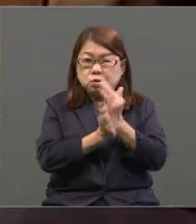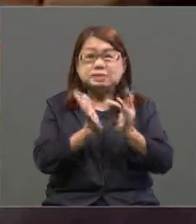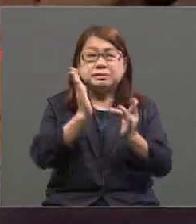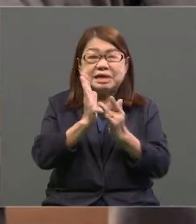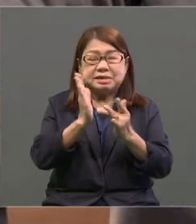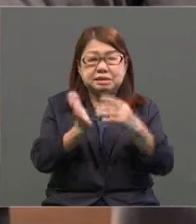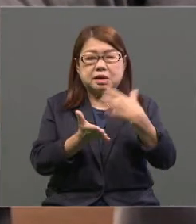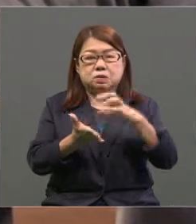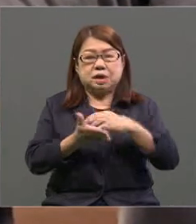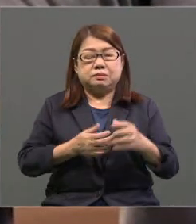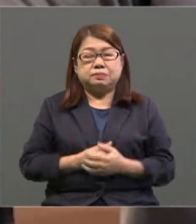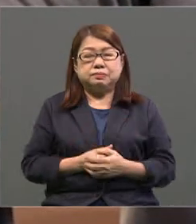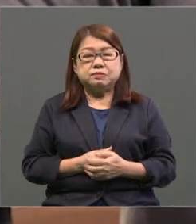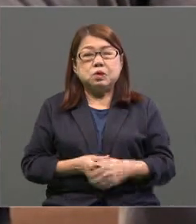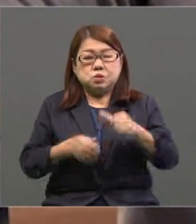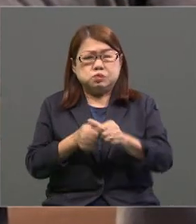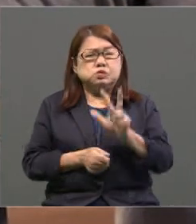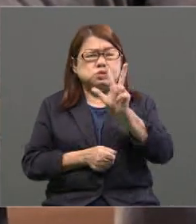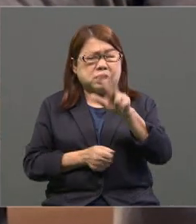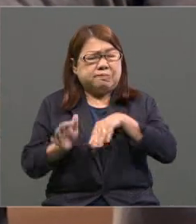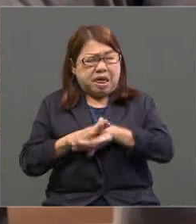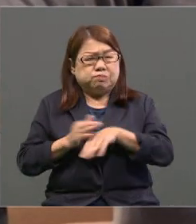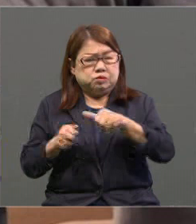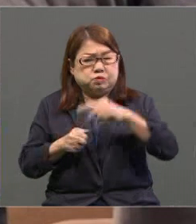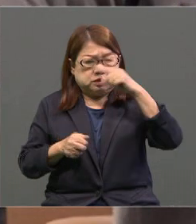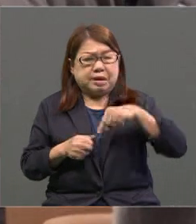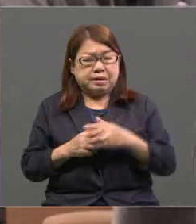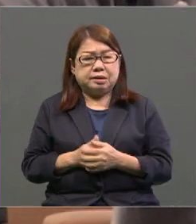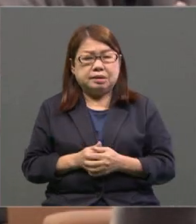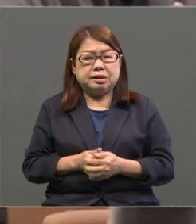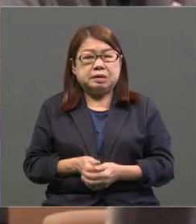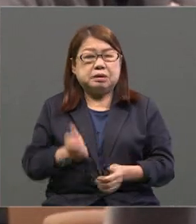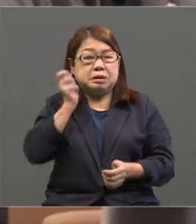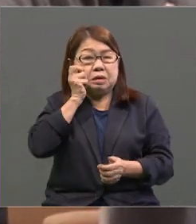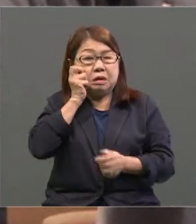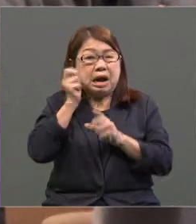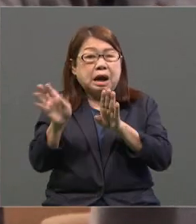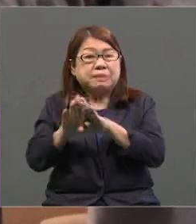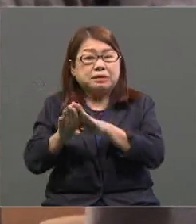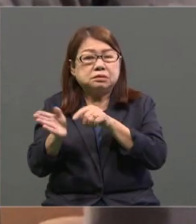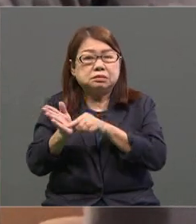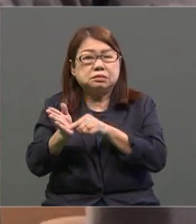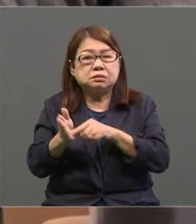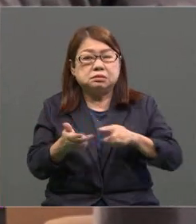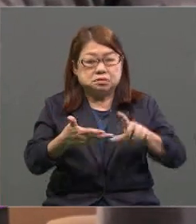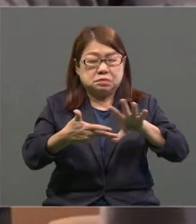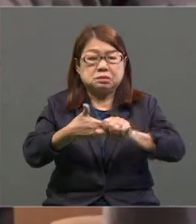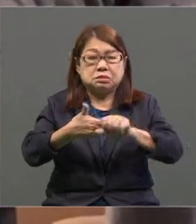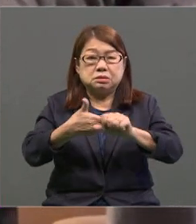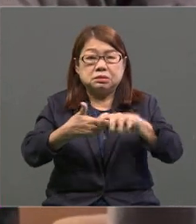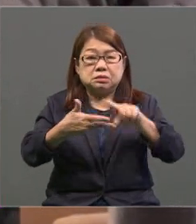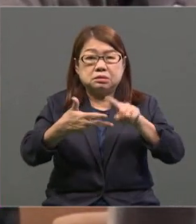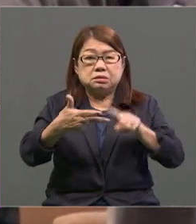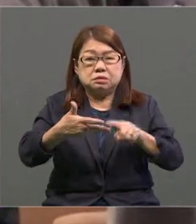ครับเหลืออยู่ในประเทศไทย 3คนนะครับมีการปิดปิดมือถือเป็นคนนึง 2คนเนี่ยช่วยไปโดยการกำลัง